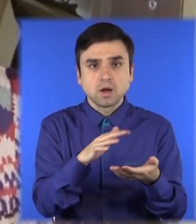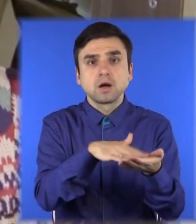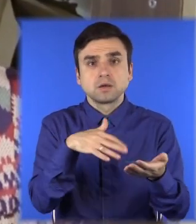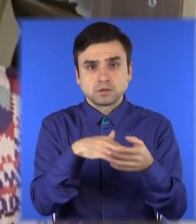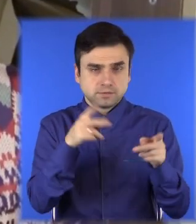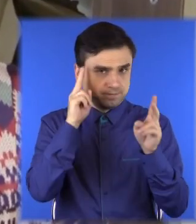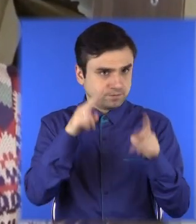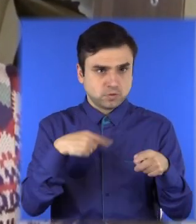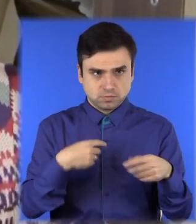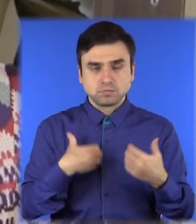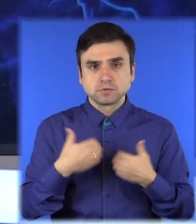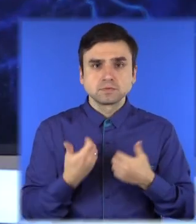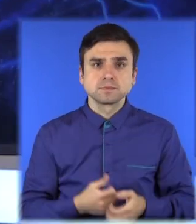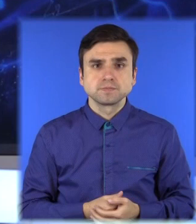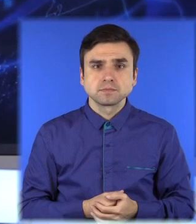знаю, опасаюсь.